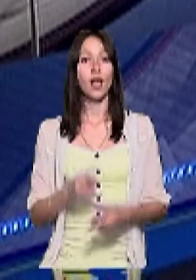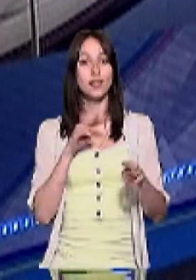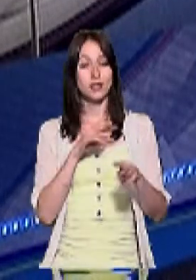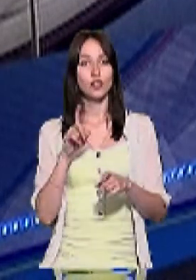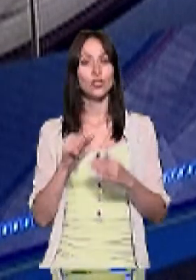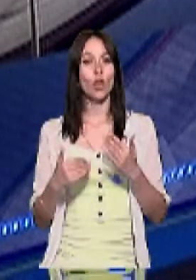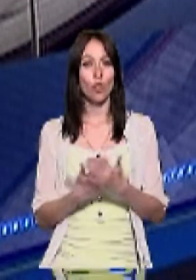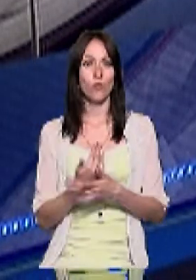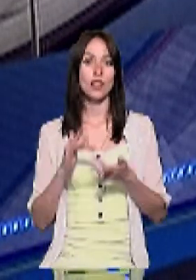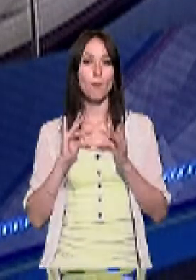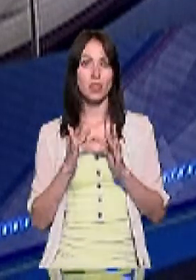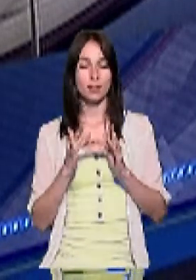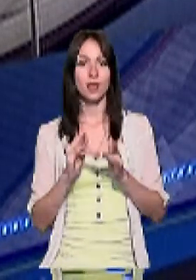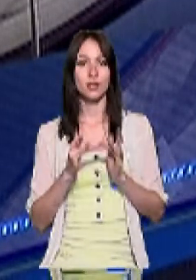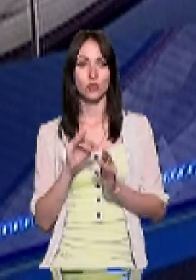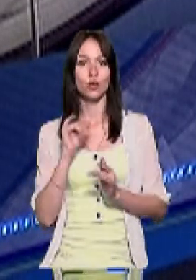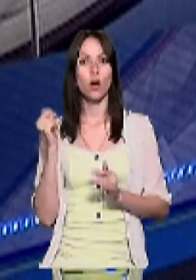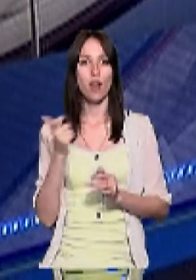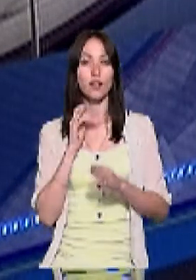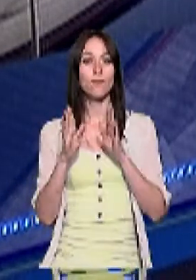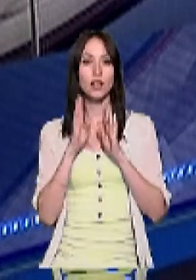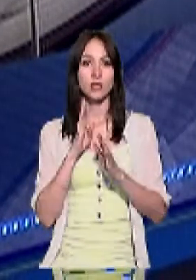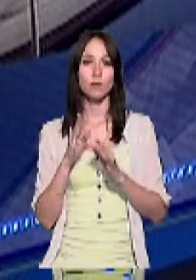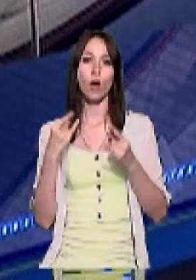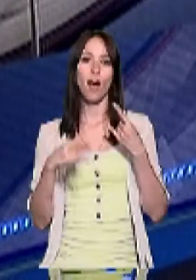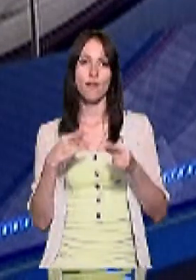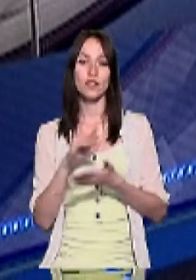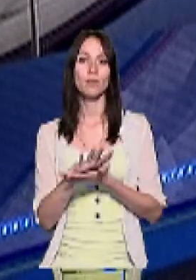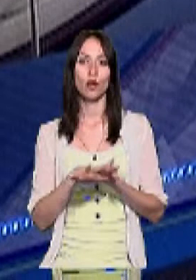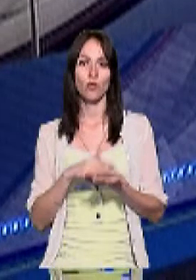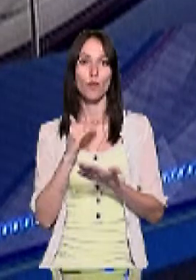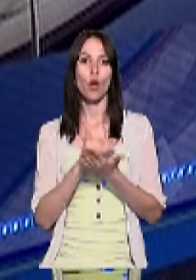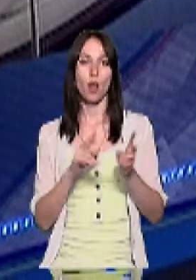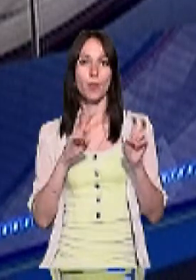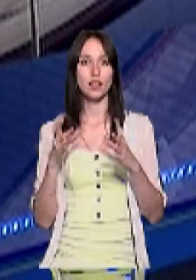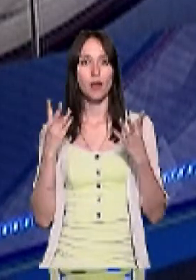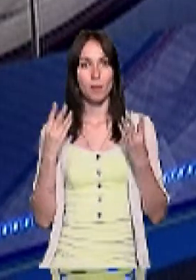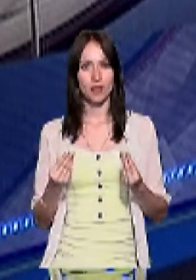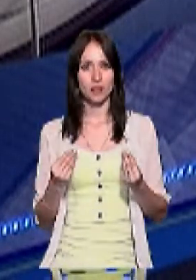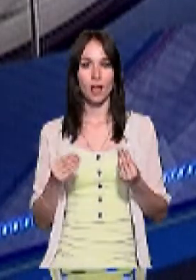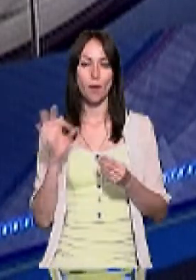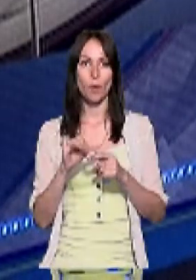Стежте за новинами на сайті та сторінці ЮА Харків у Фейсбук. Ефір телеканалу продовжить програма «Тема дня».